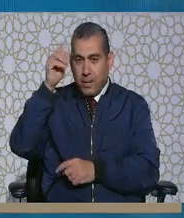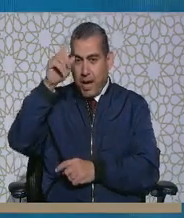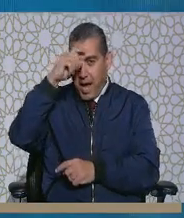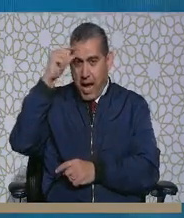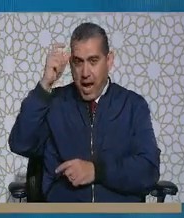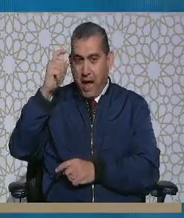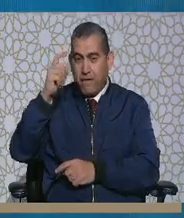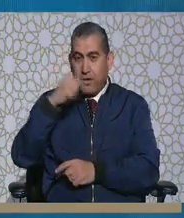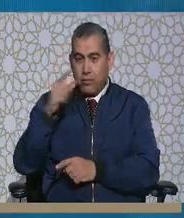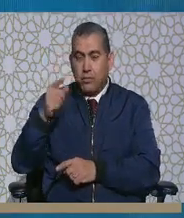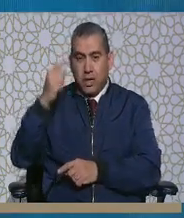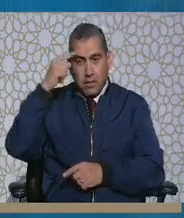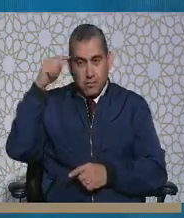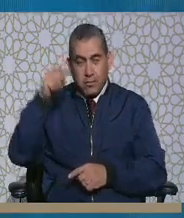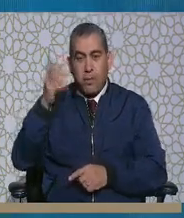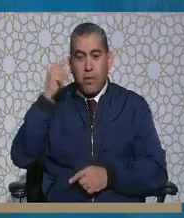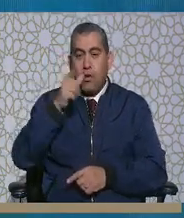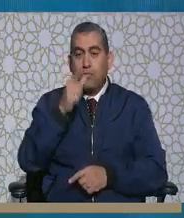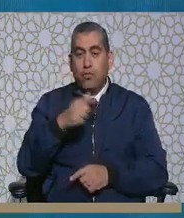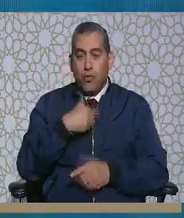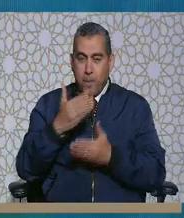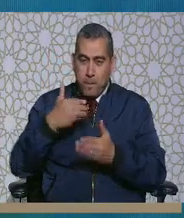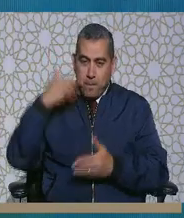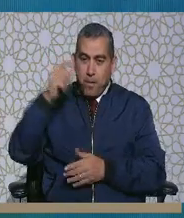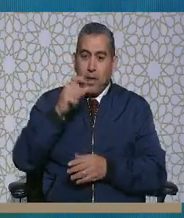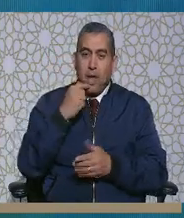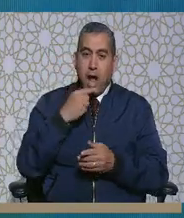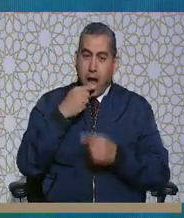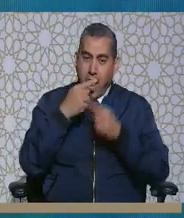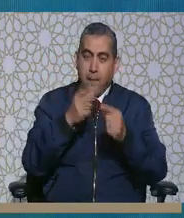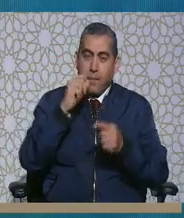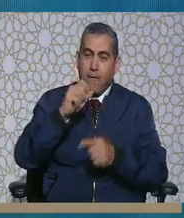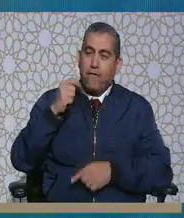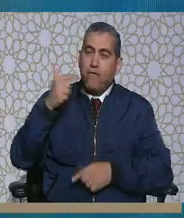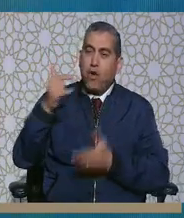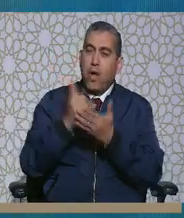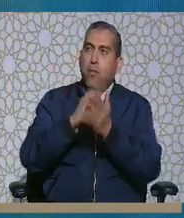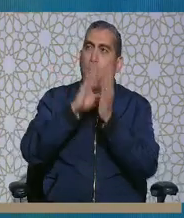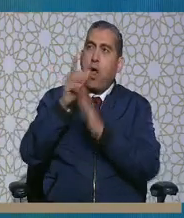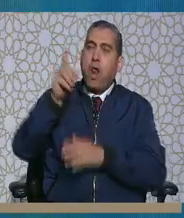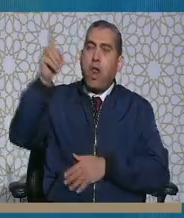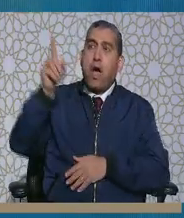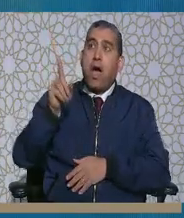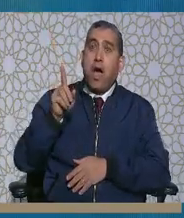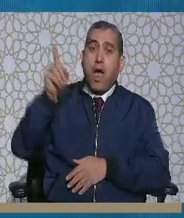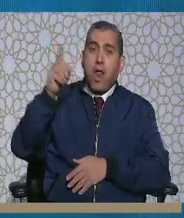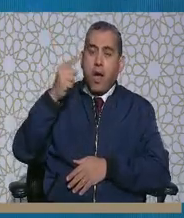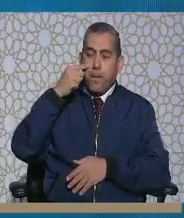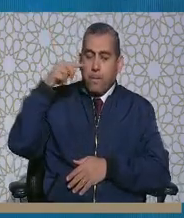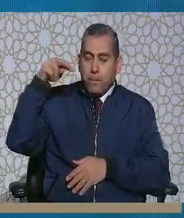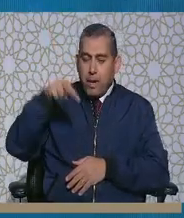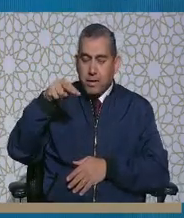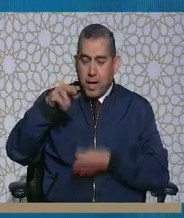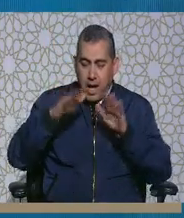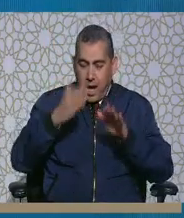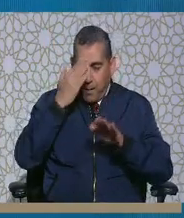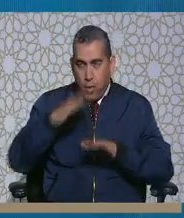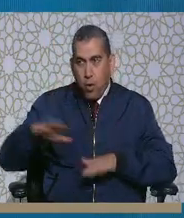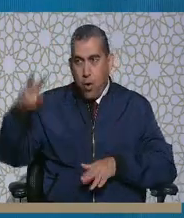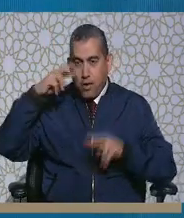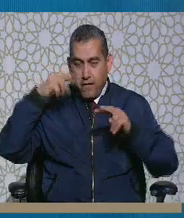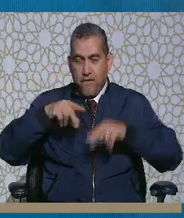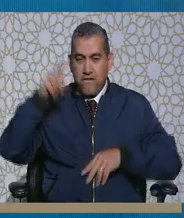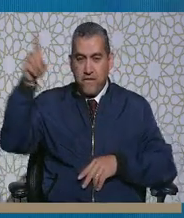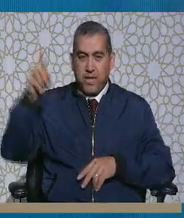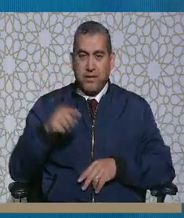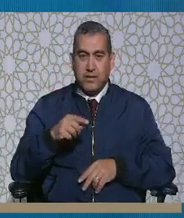فستذكرون ما اقول لكم وافوض امري الى الله ان الله بصير بالعباد